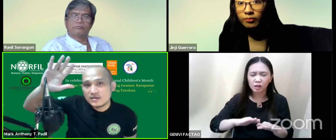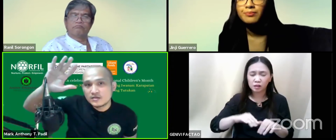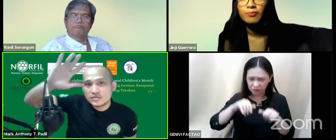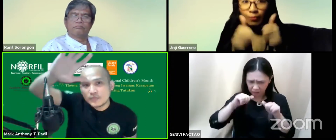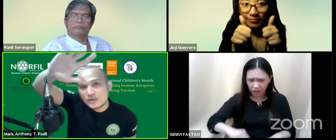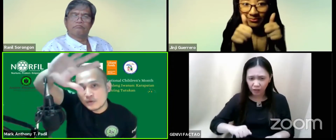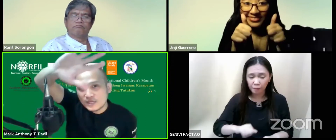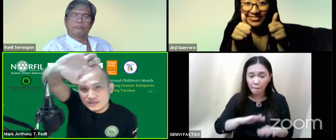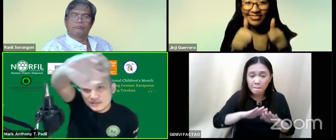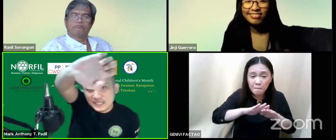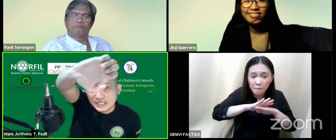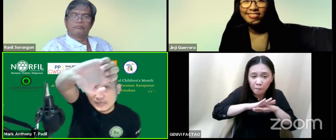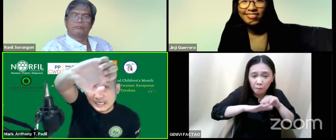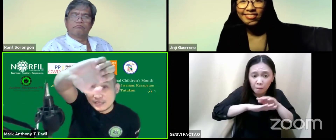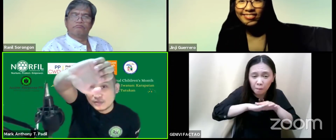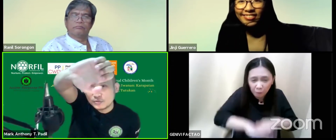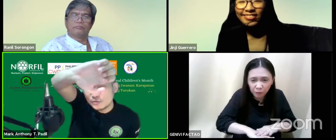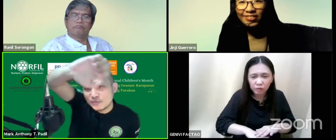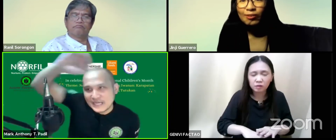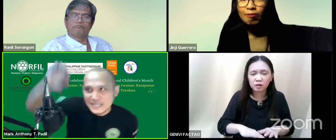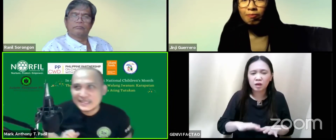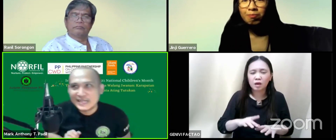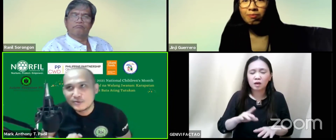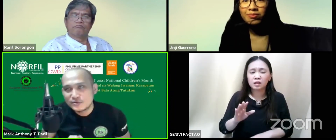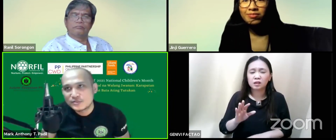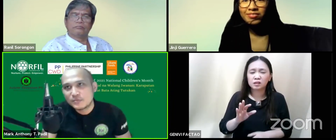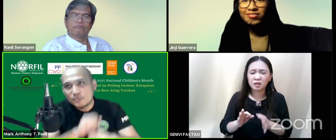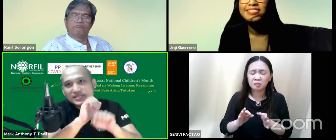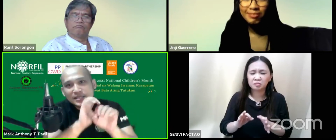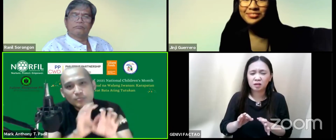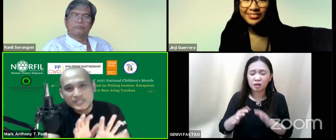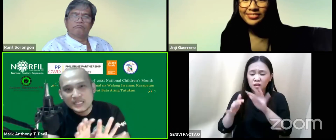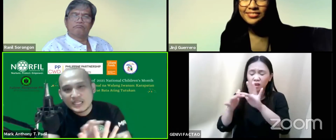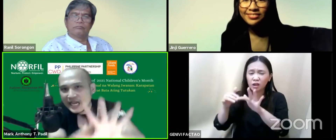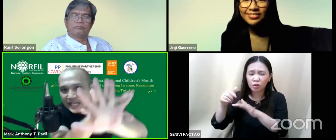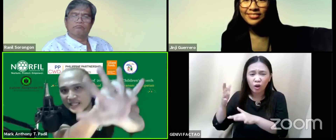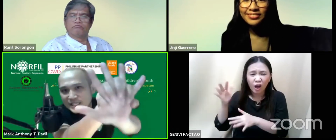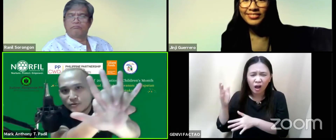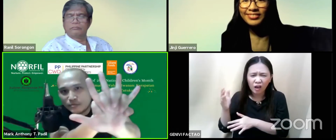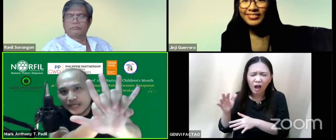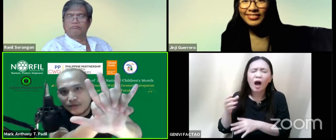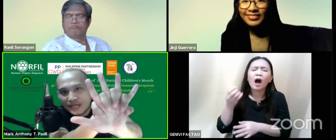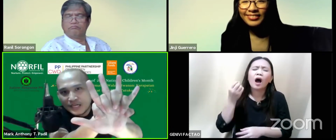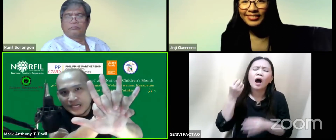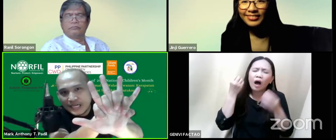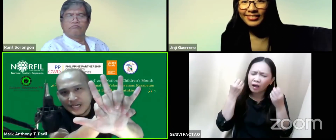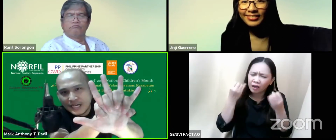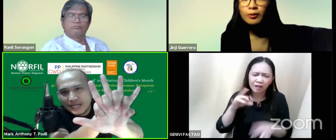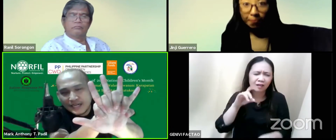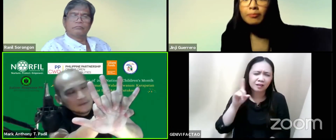pwede. Sir, paano pag walang daliri? Parang ganon. So yung ang daming tanong noon. So sabi ko, basta importante kahit hindi mo to magawang